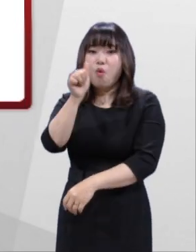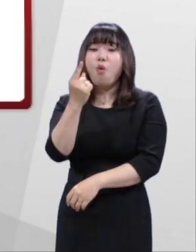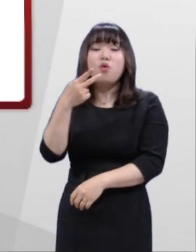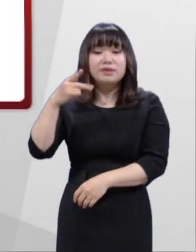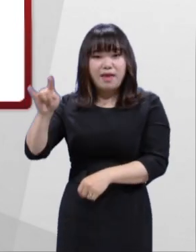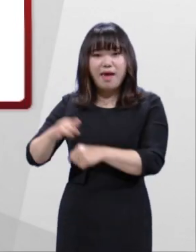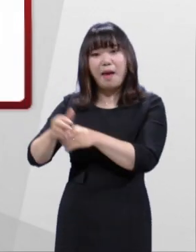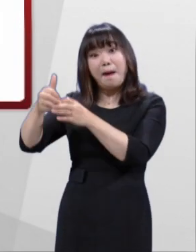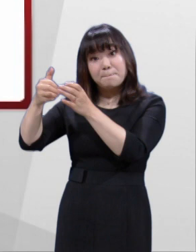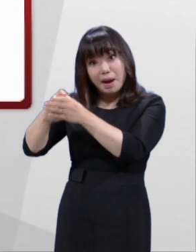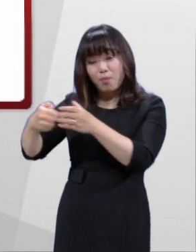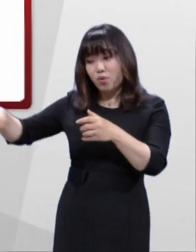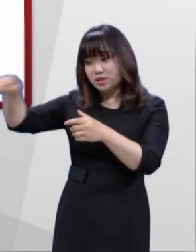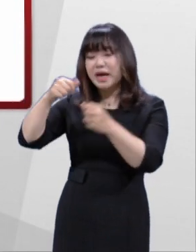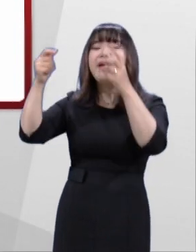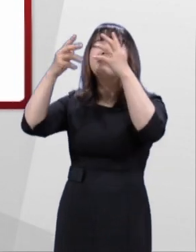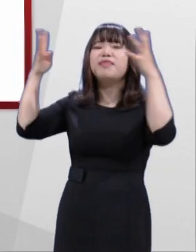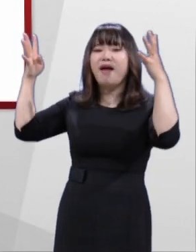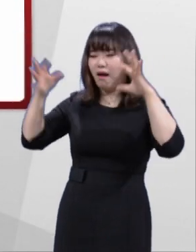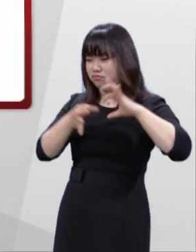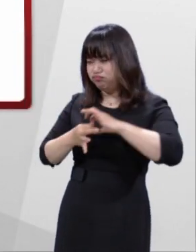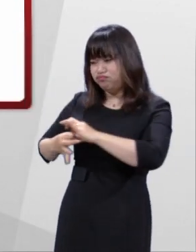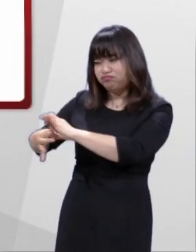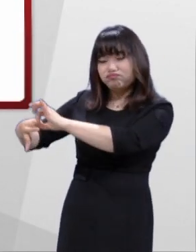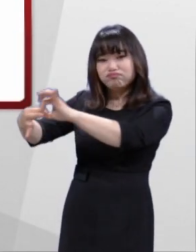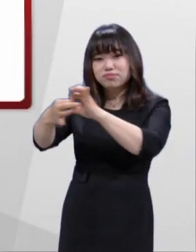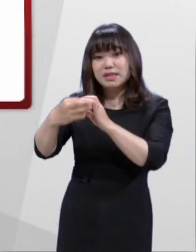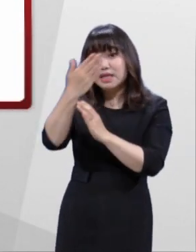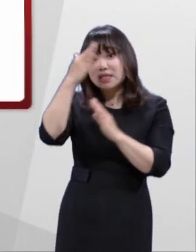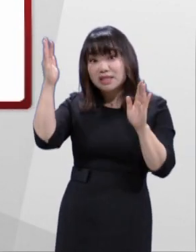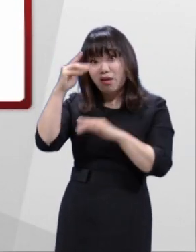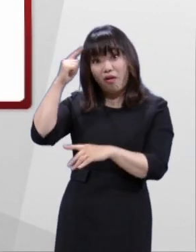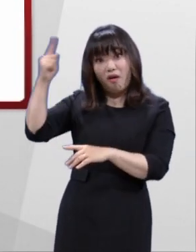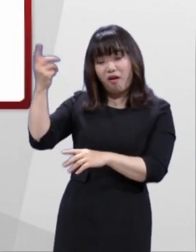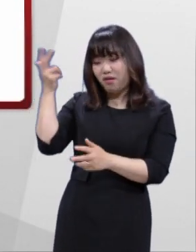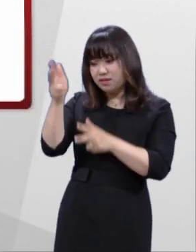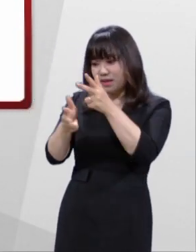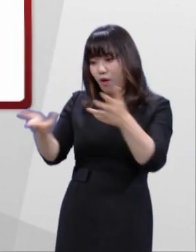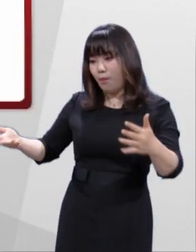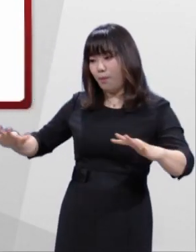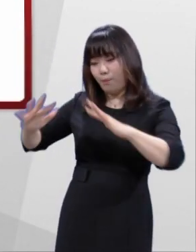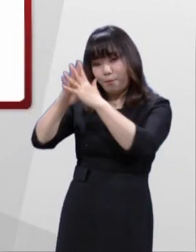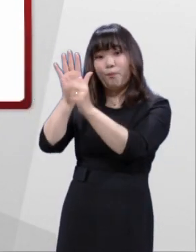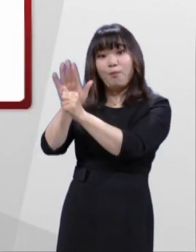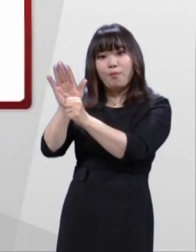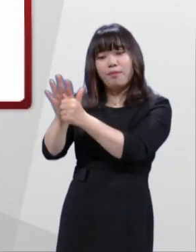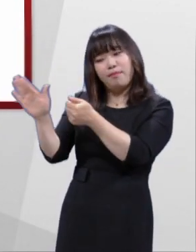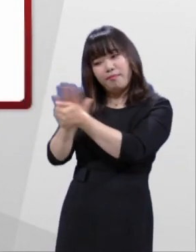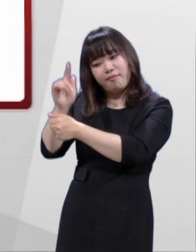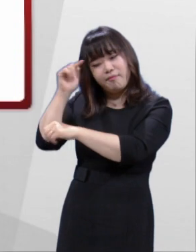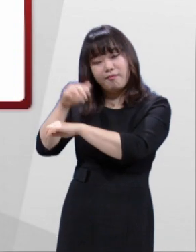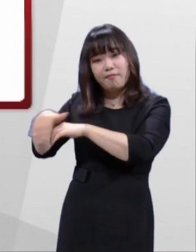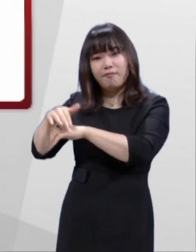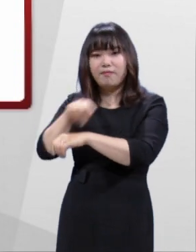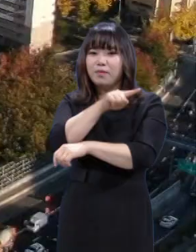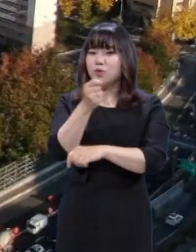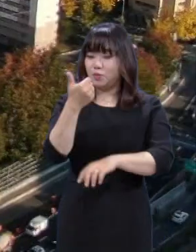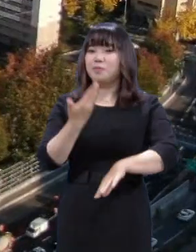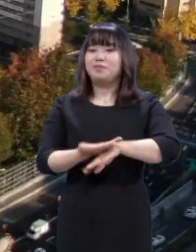마포의 대학 자원을 활용해 청년 창업을 활성화하겠다고 한 점이 송 후보의 공약과 차이를 보이는